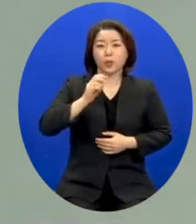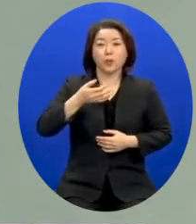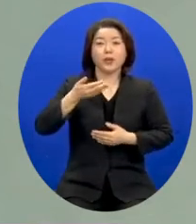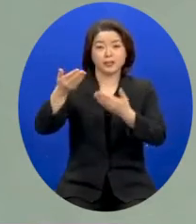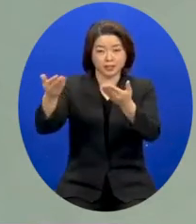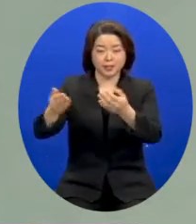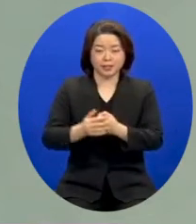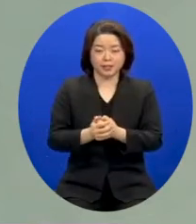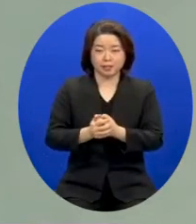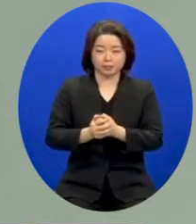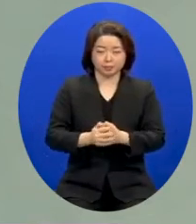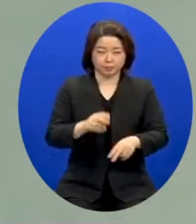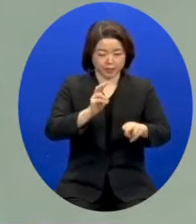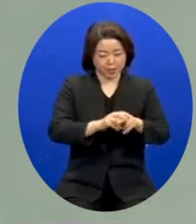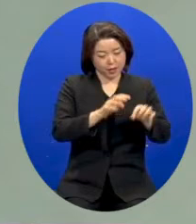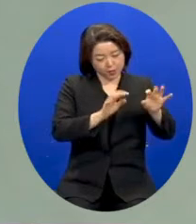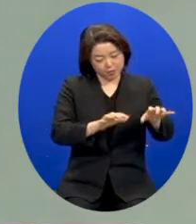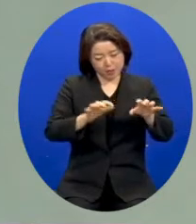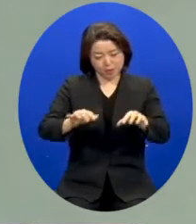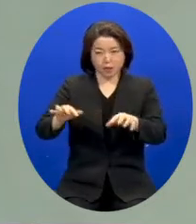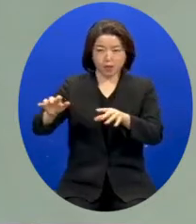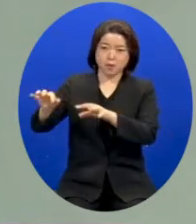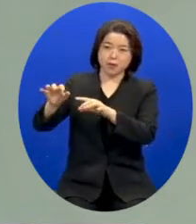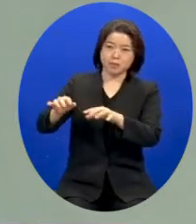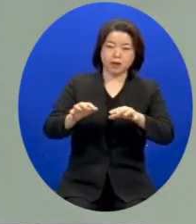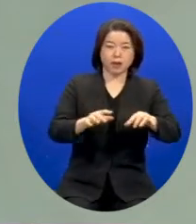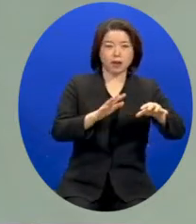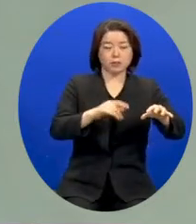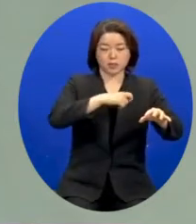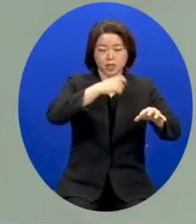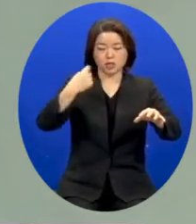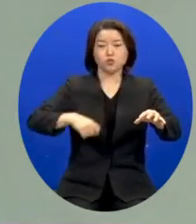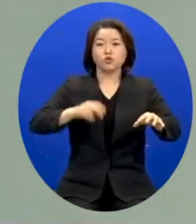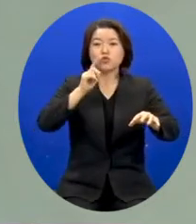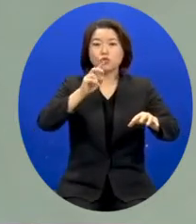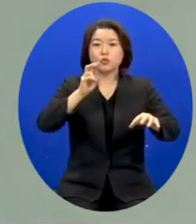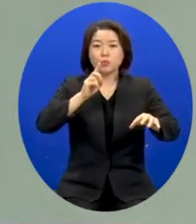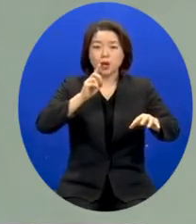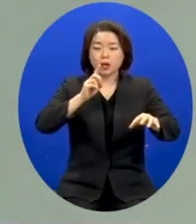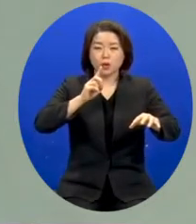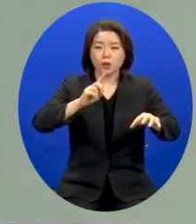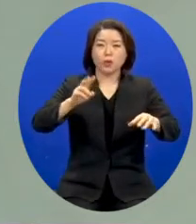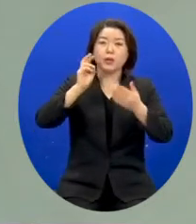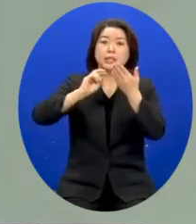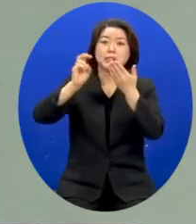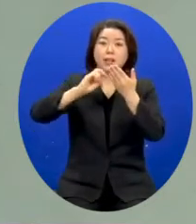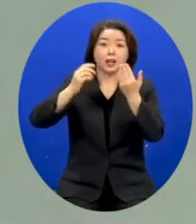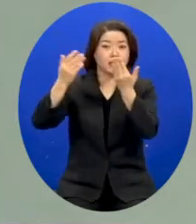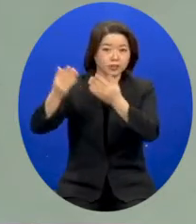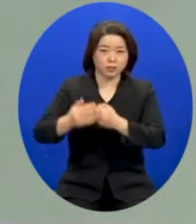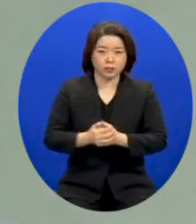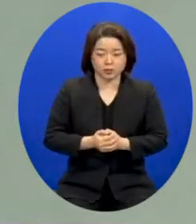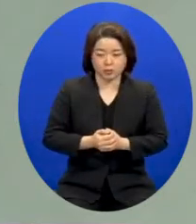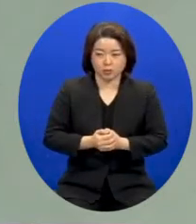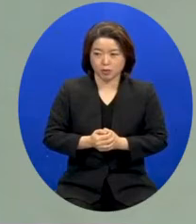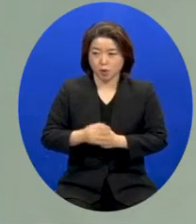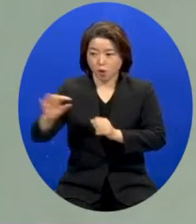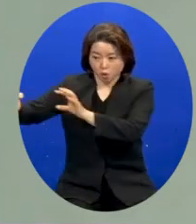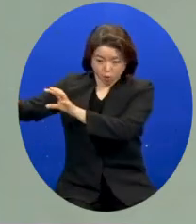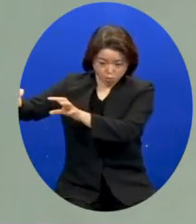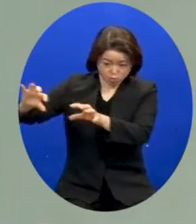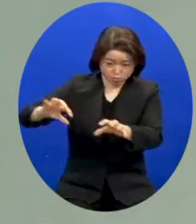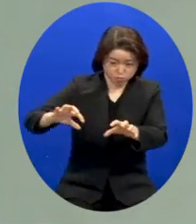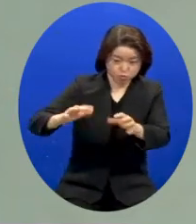앉아서 중국어로 중국어 찬송을 부르기 시작했습니다. 이 폭도들이 너무 난감한